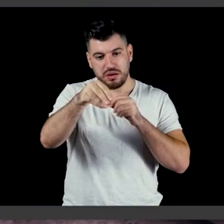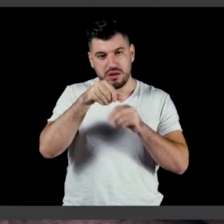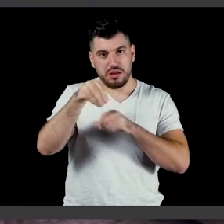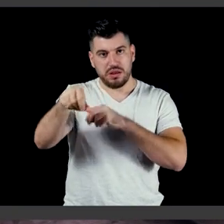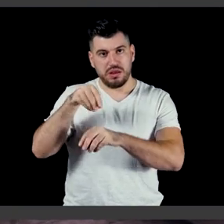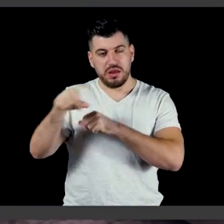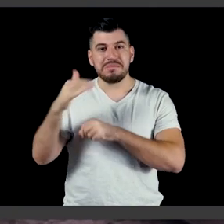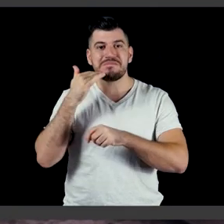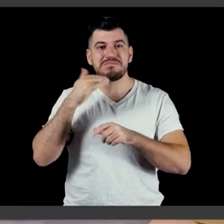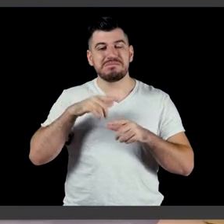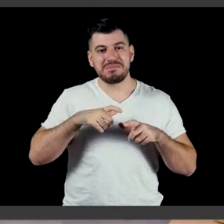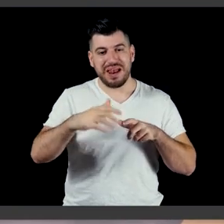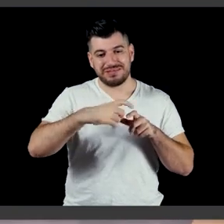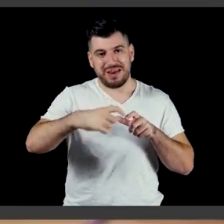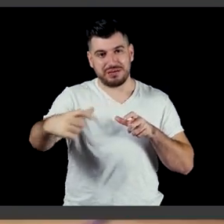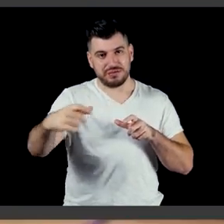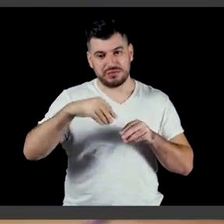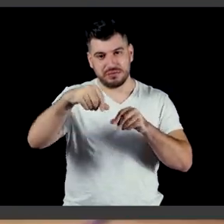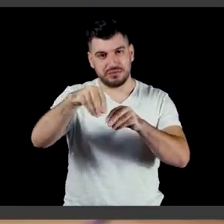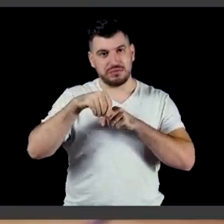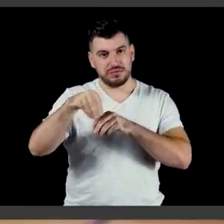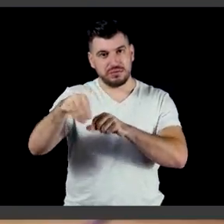τις μελιτζάνες. Πιπεράκι.